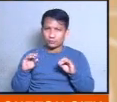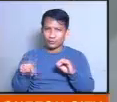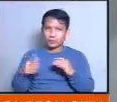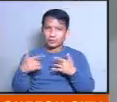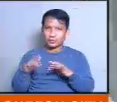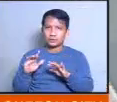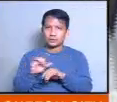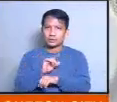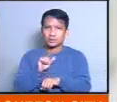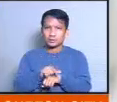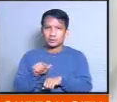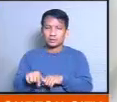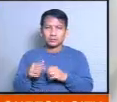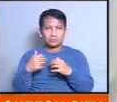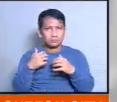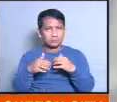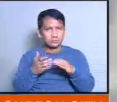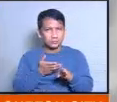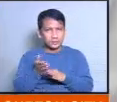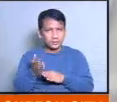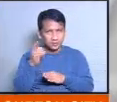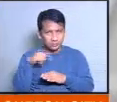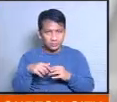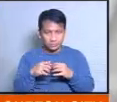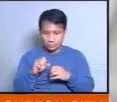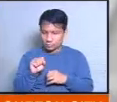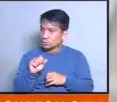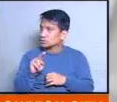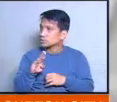lugar. Tingnan yung alignment ng subway.